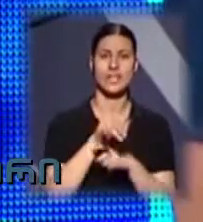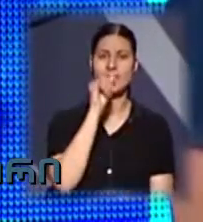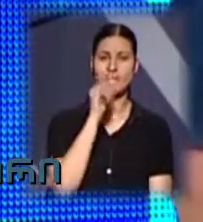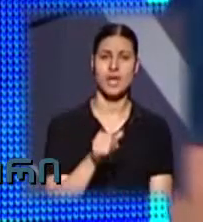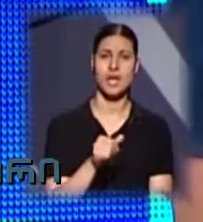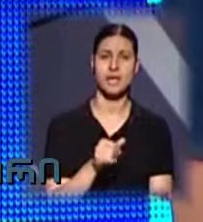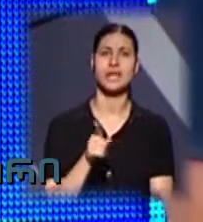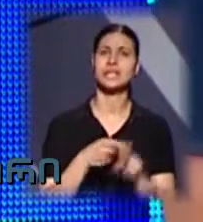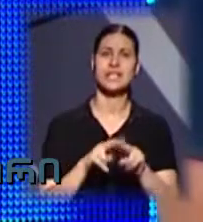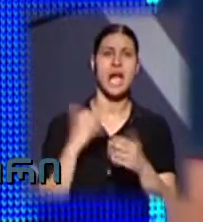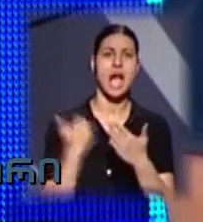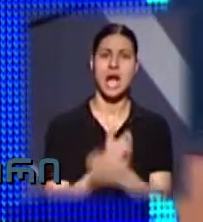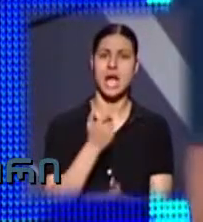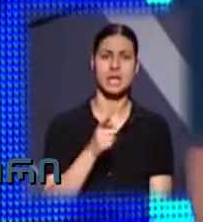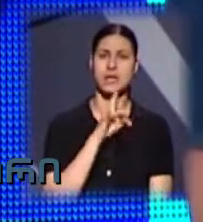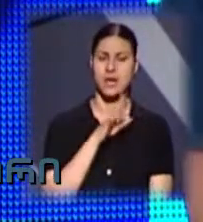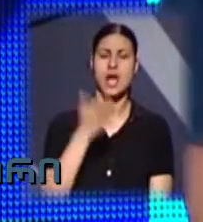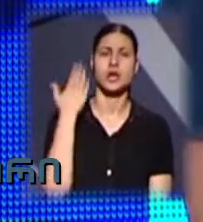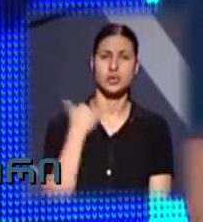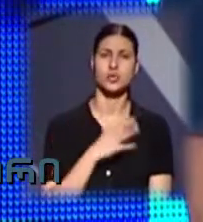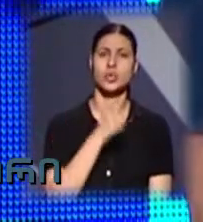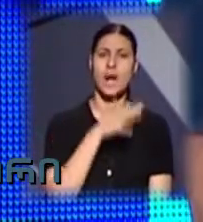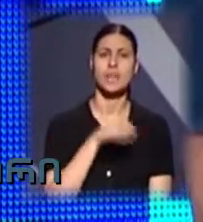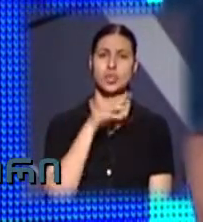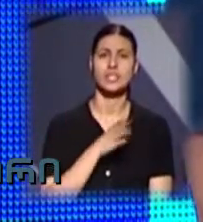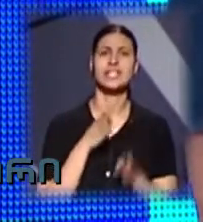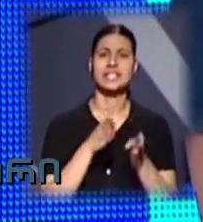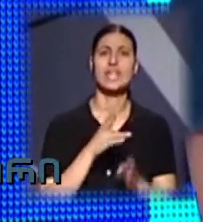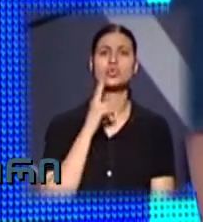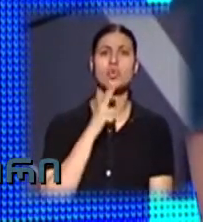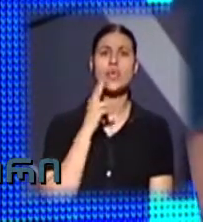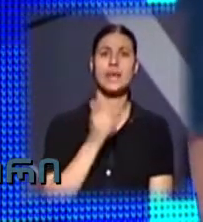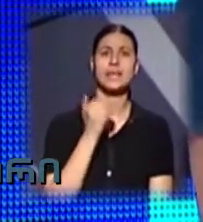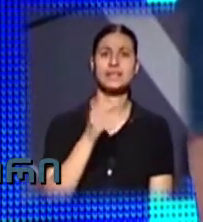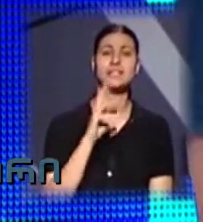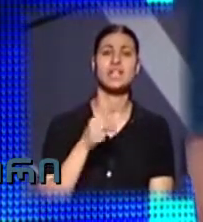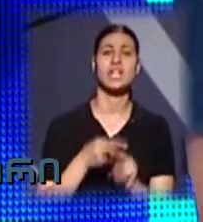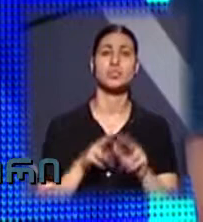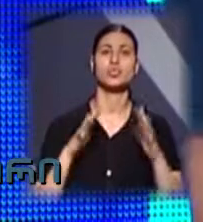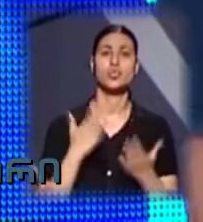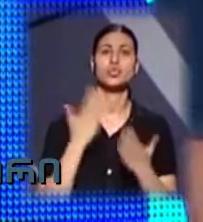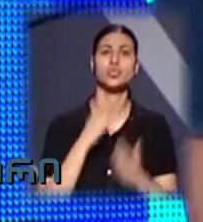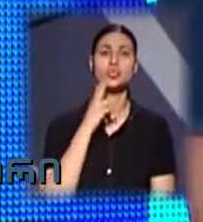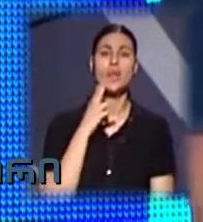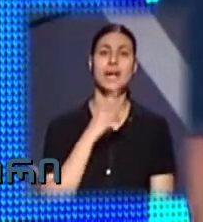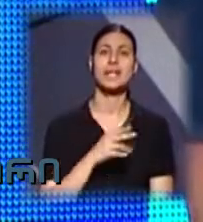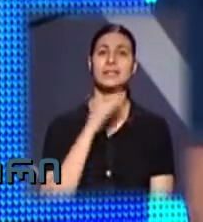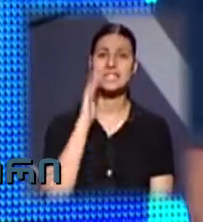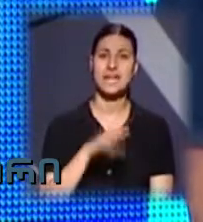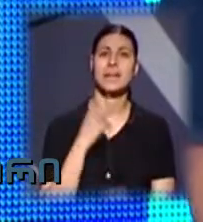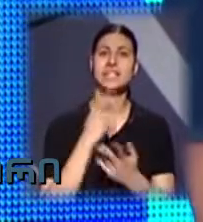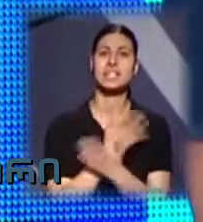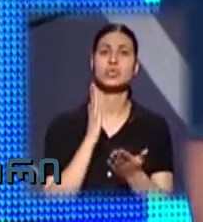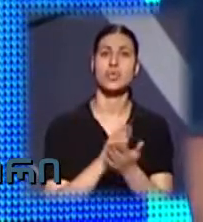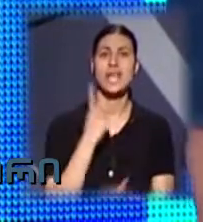ვთქვათ, ახალი არ არის, ეს არის საკმაოდ გამოცდილი გზა ზოოპარკებისათვის და იმ შემთხვევაში თუ ზოოპარკებს საკმარისი ტერიტორია აქვს, ყოველთვის ესეთ